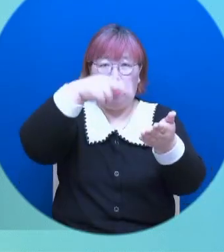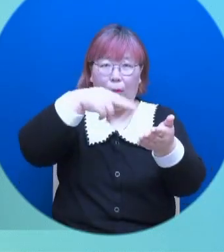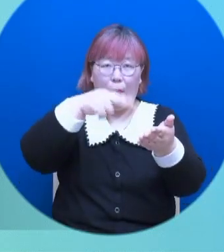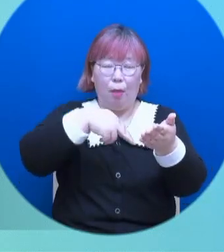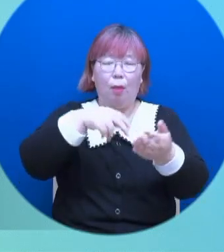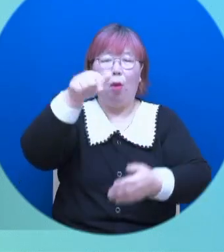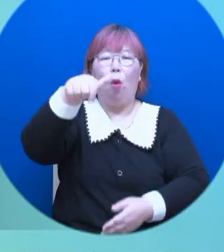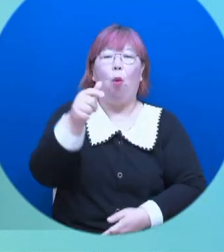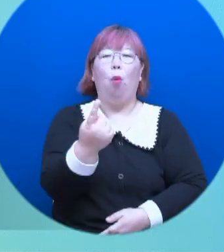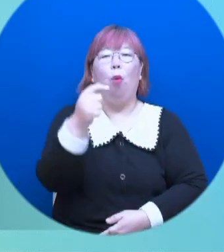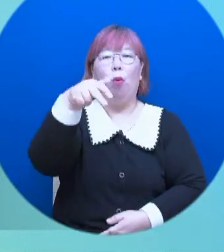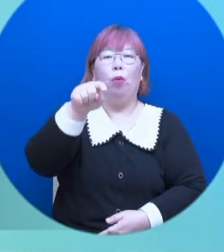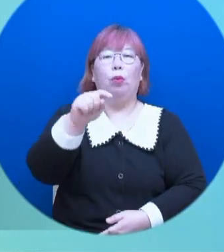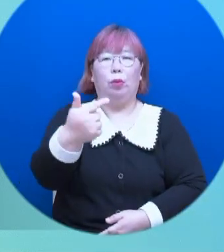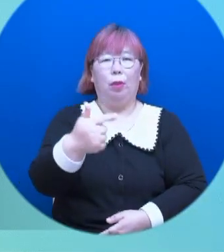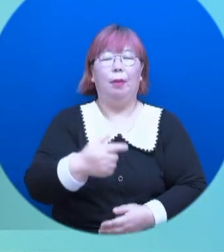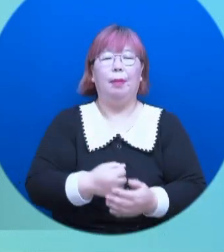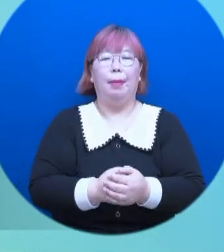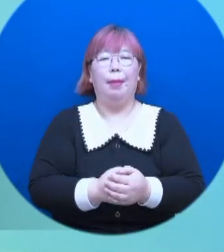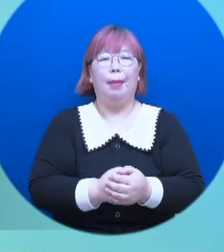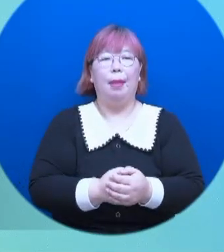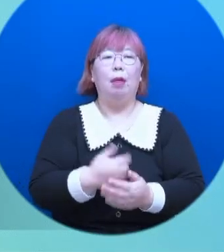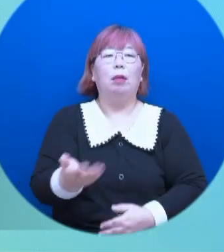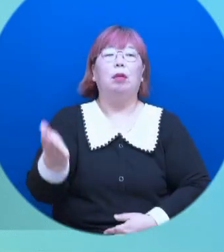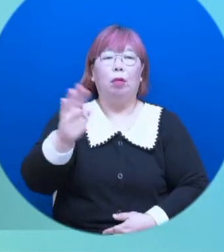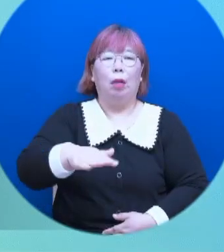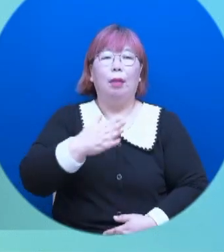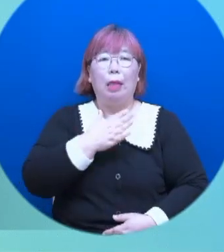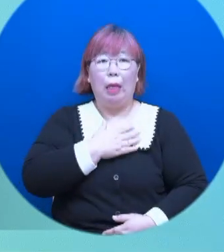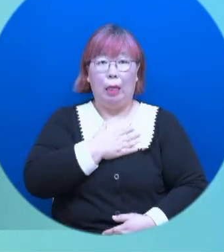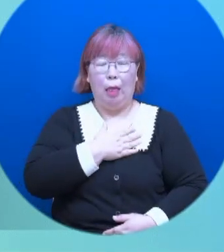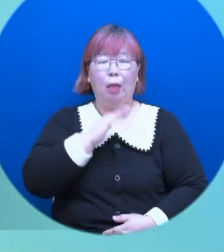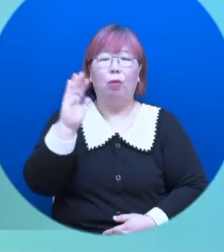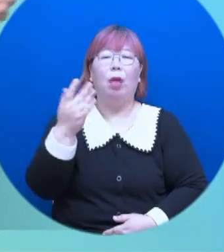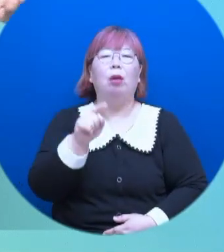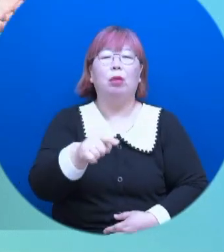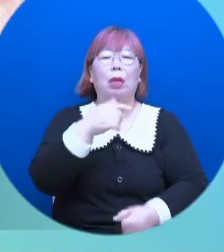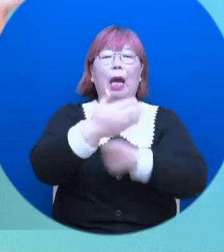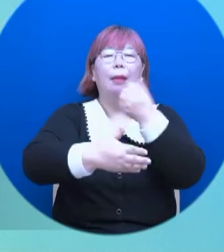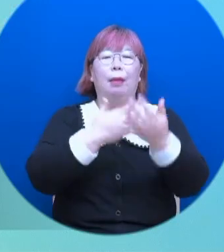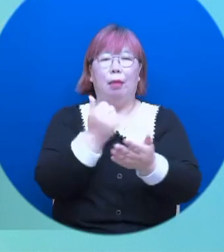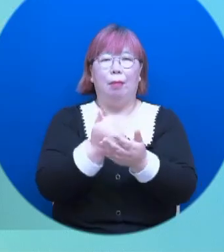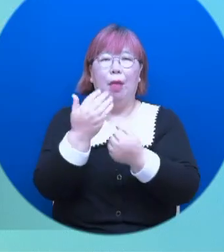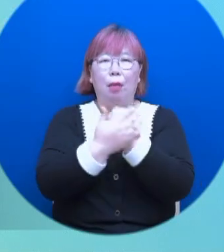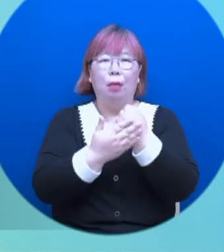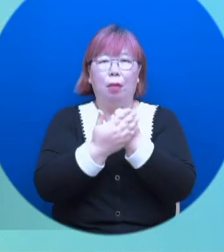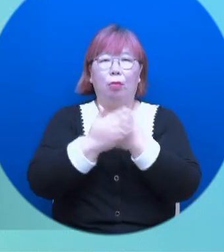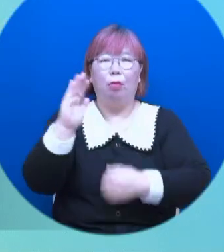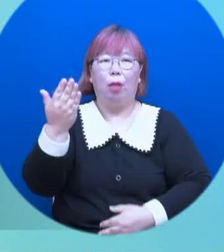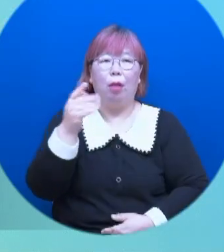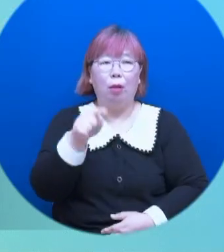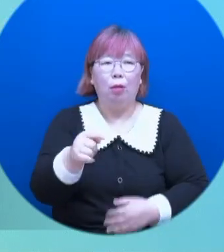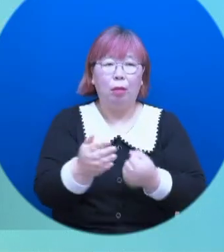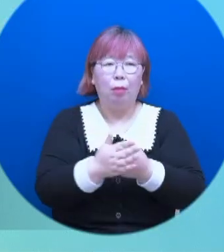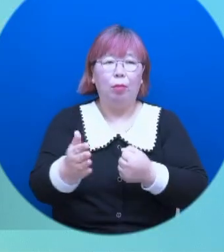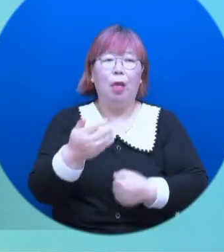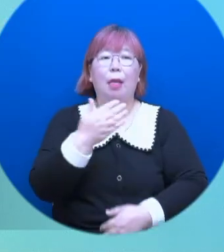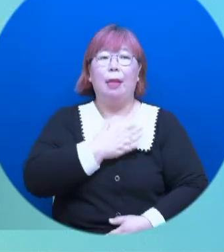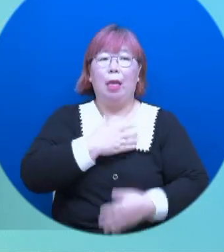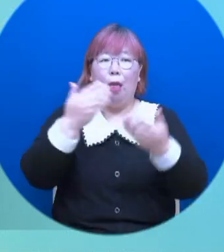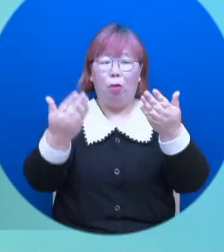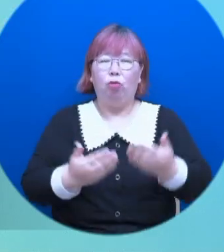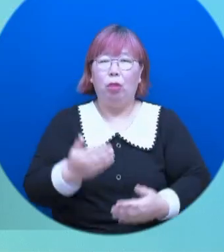고린도전서 15장 10절입니다. 그러나 내가 나된 것은 하나님의 은혜로 된 것이니 내게 주신 그의